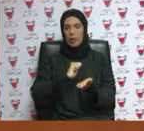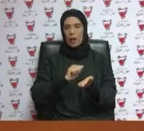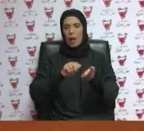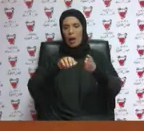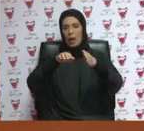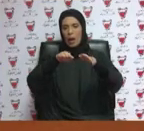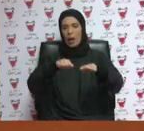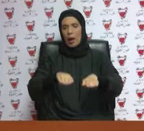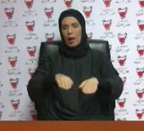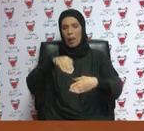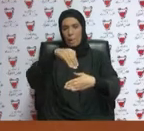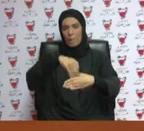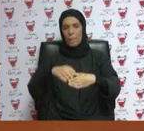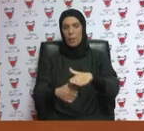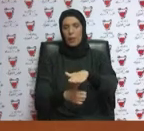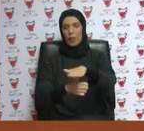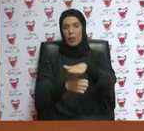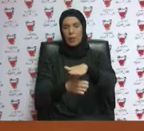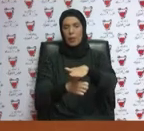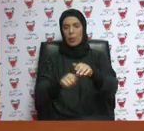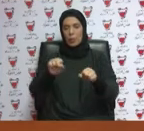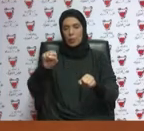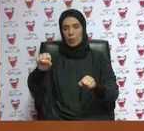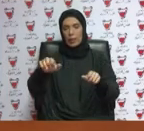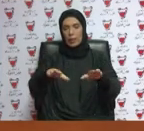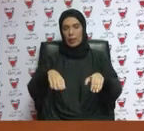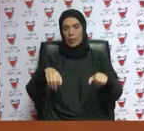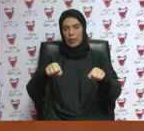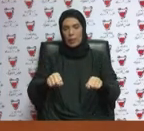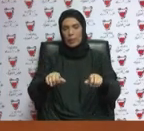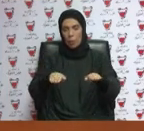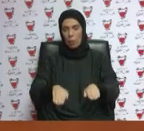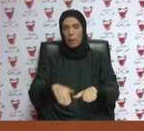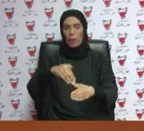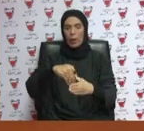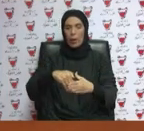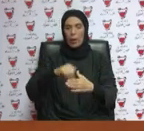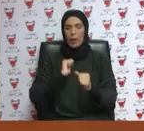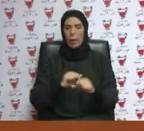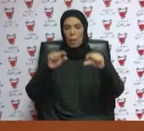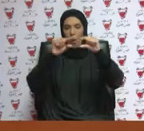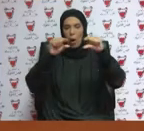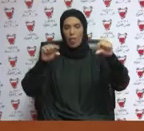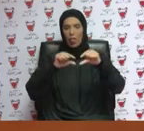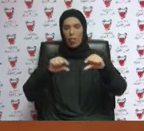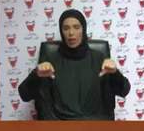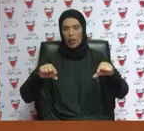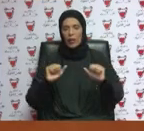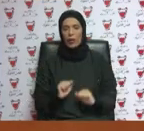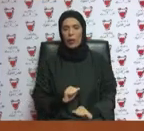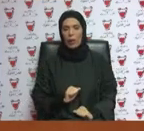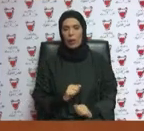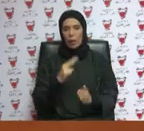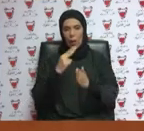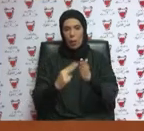بنت عبد الله زينب رئيس مجلس النواب بخصوص ما انتهى إليه مجلس النواب حول التالي: